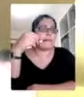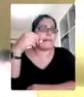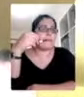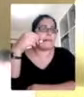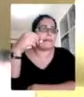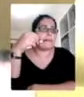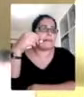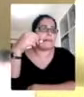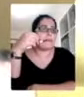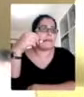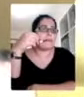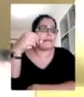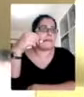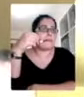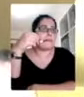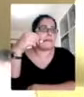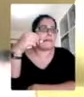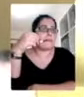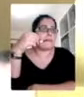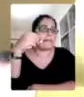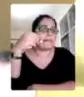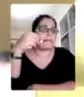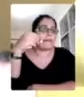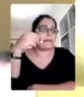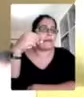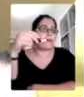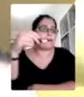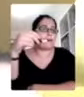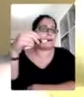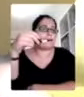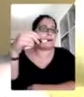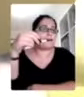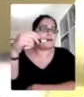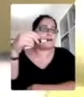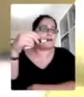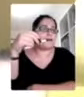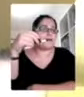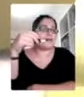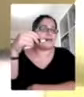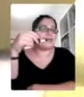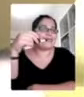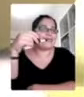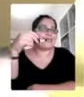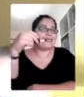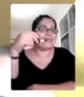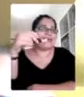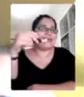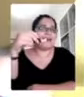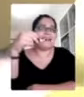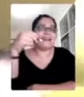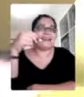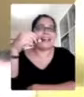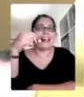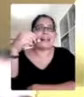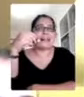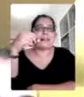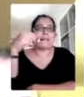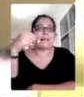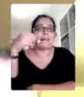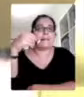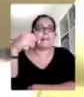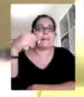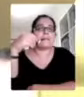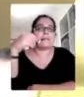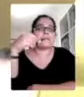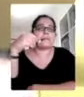mu? Sonuçta kek tabakasını içiyorsunuz. Pipoyu değil. Şimdi Serdar Bey her ikisini de içmiyorsunuz aslında. Hem pipo yanmaz hem kek tabakası yanmaz.